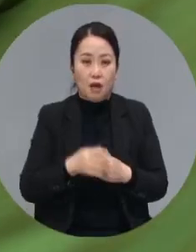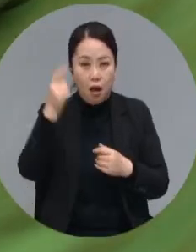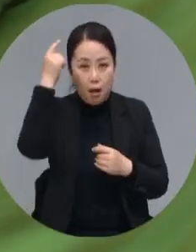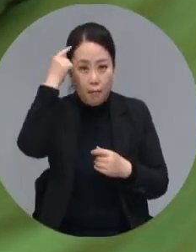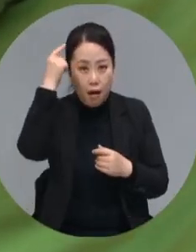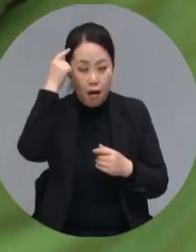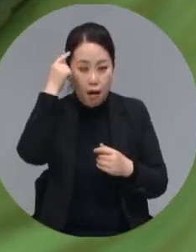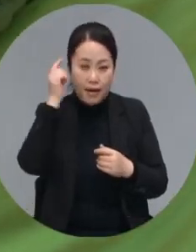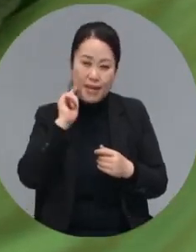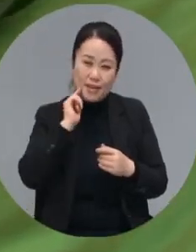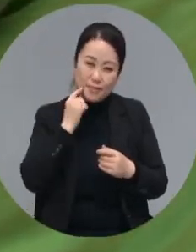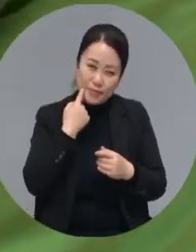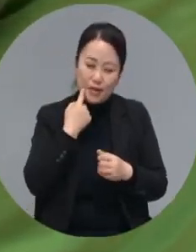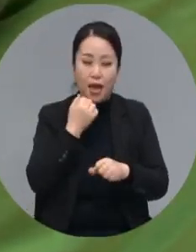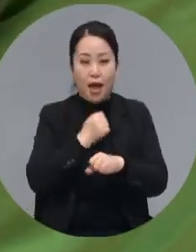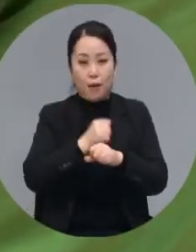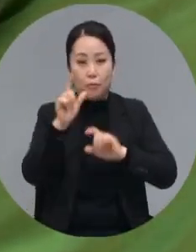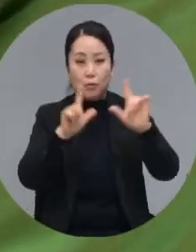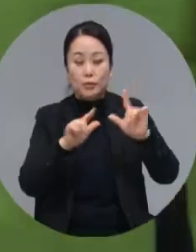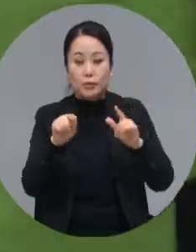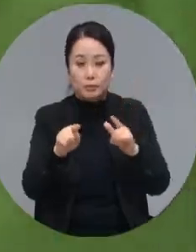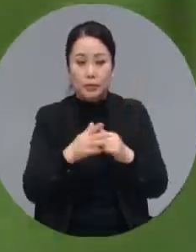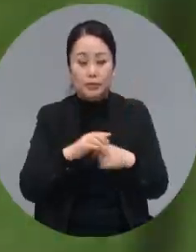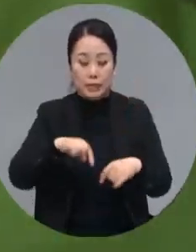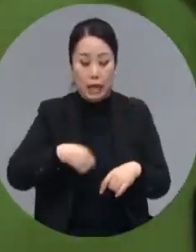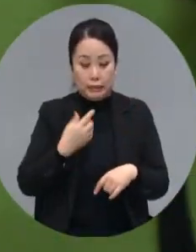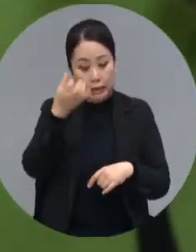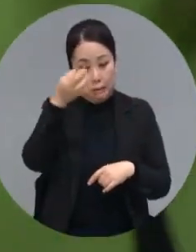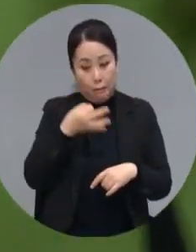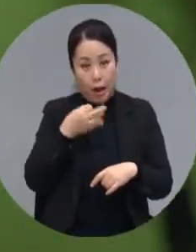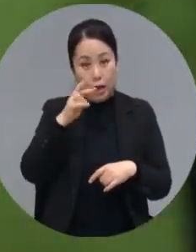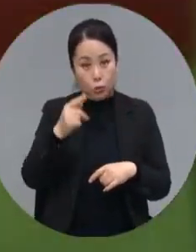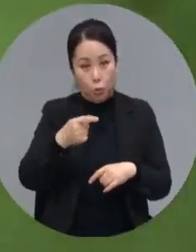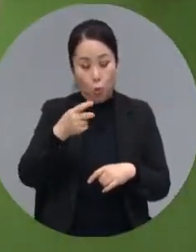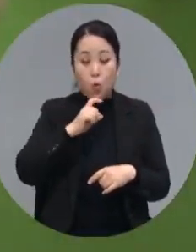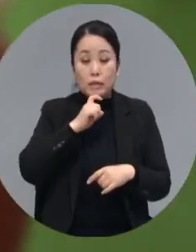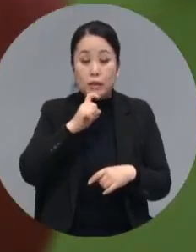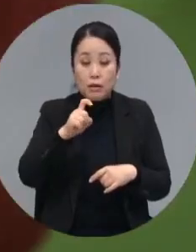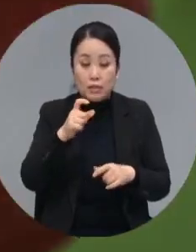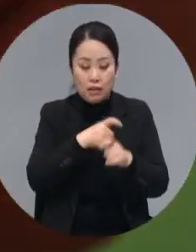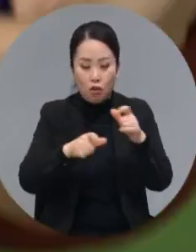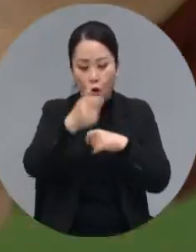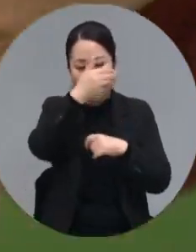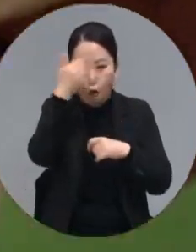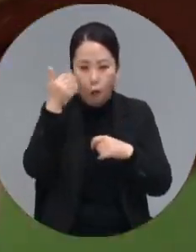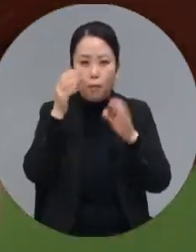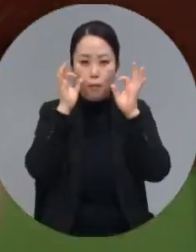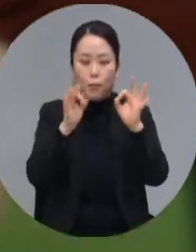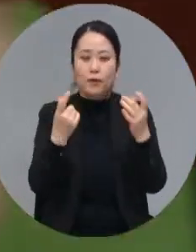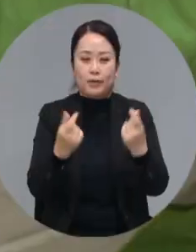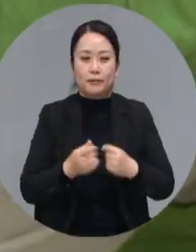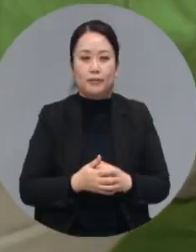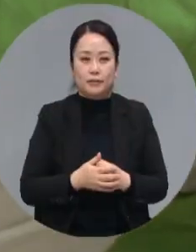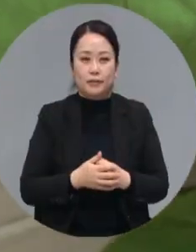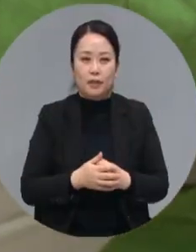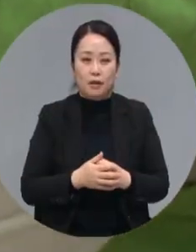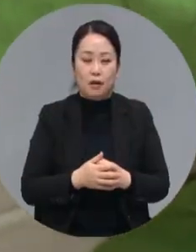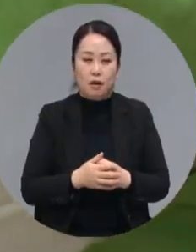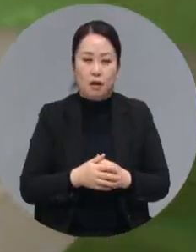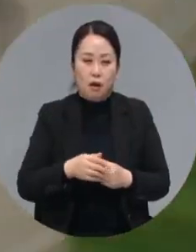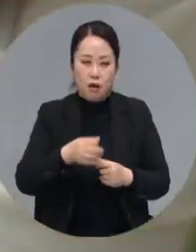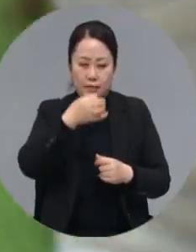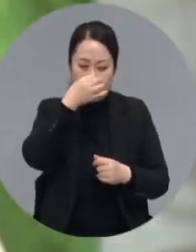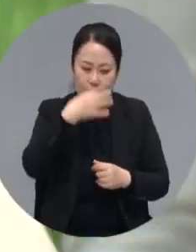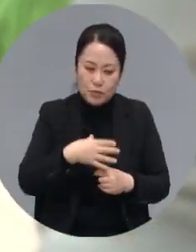머리 손질로 곱게 단장한 모습은 자신이 봐도 10년은 더 젊어진 것 같습니다. 굴곡진